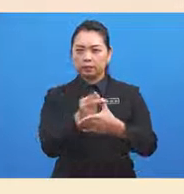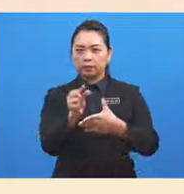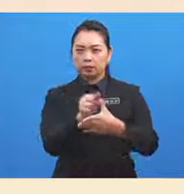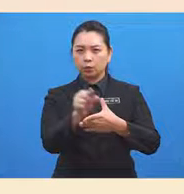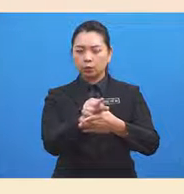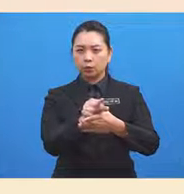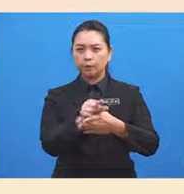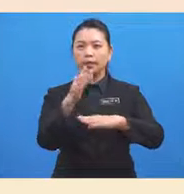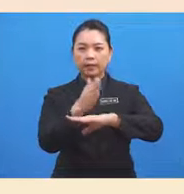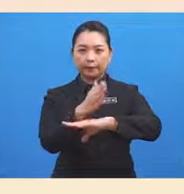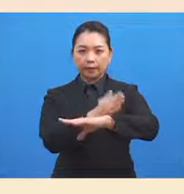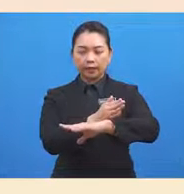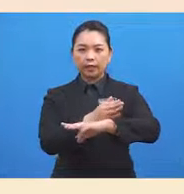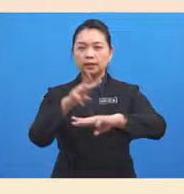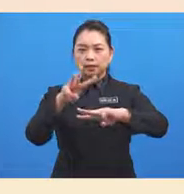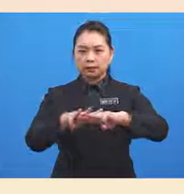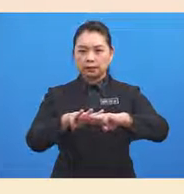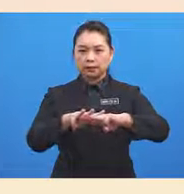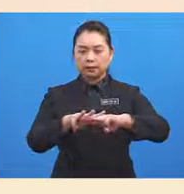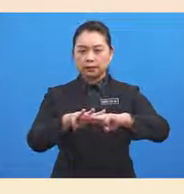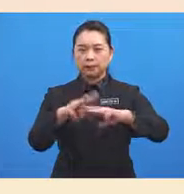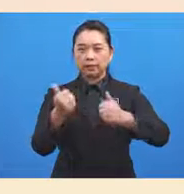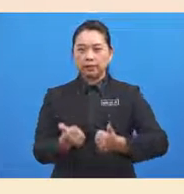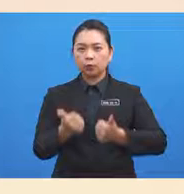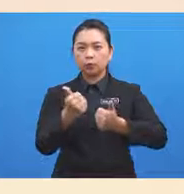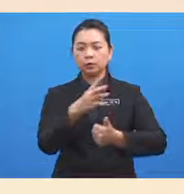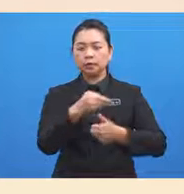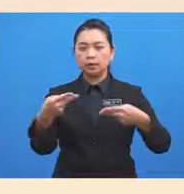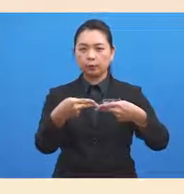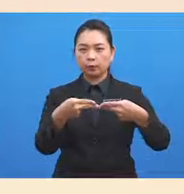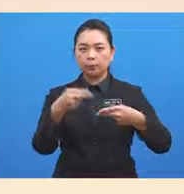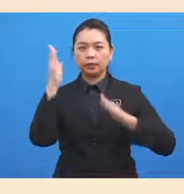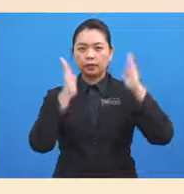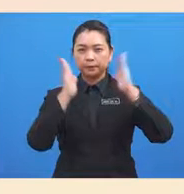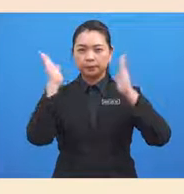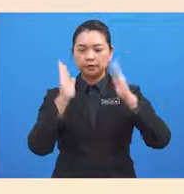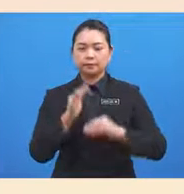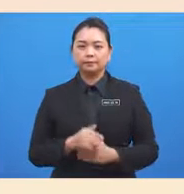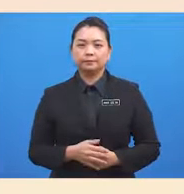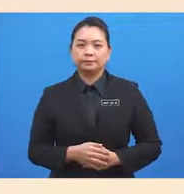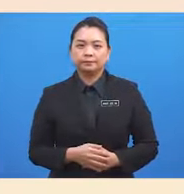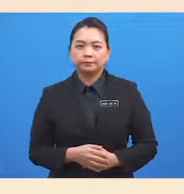perkembangan jaringan pengangkutan dan perhubungan di Malaysia.